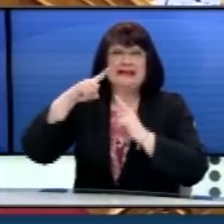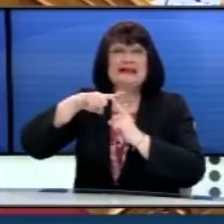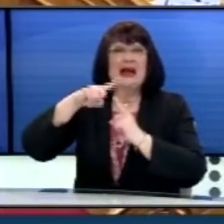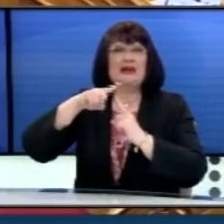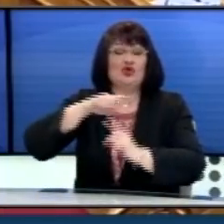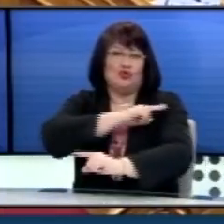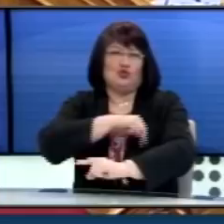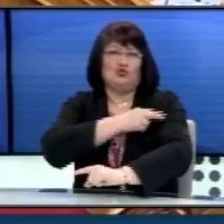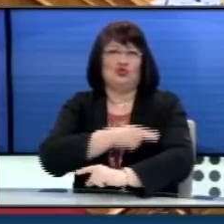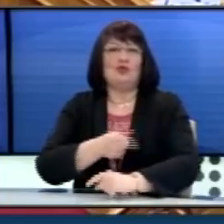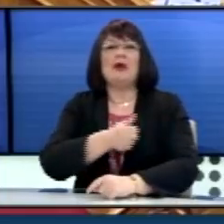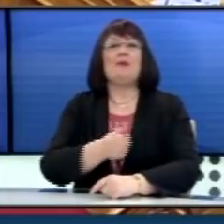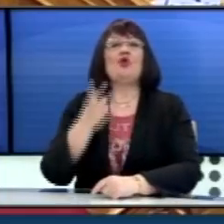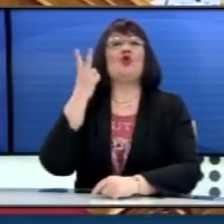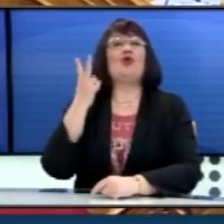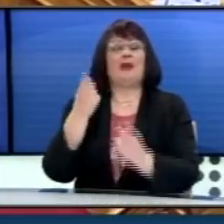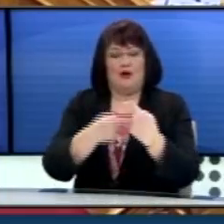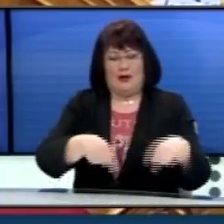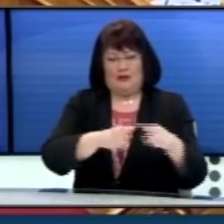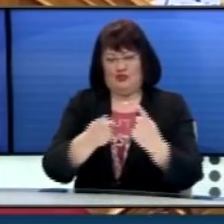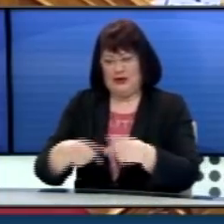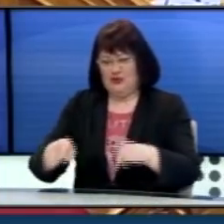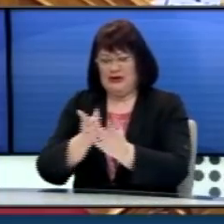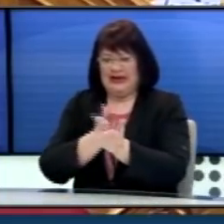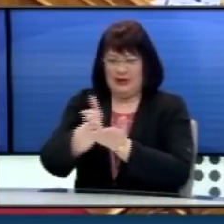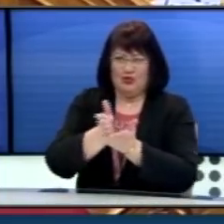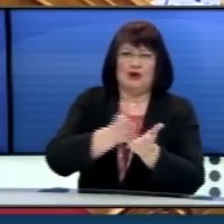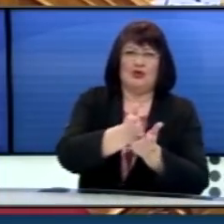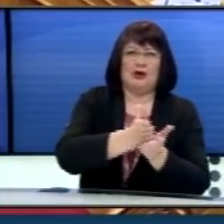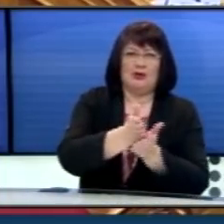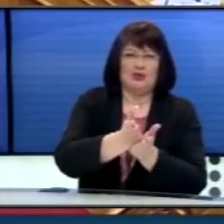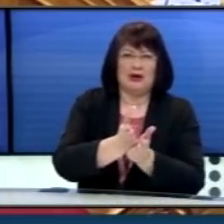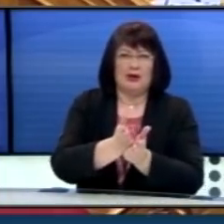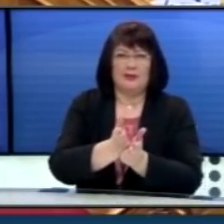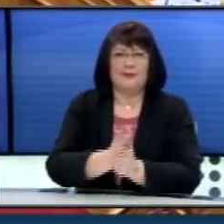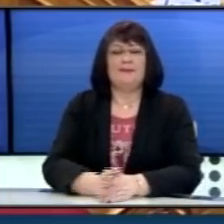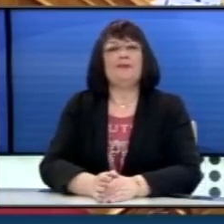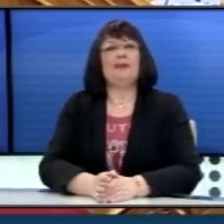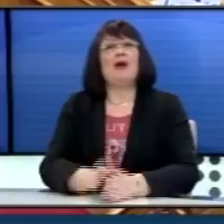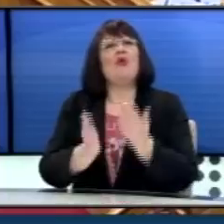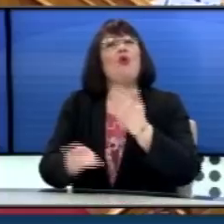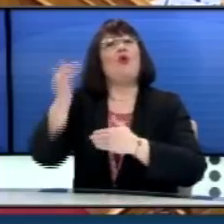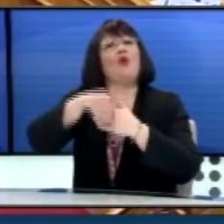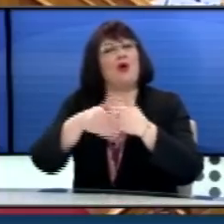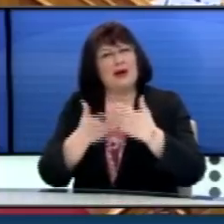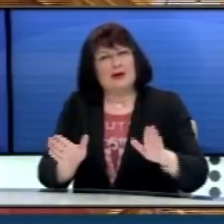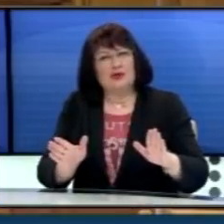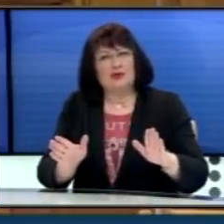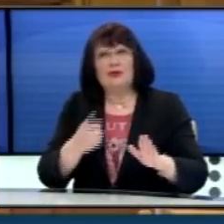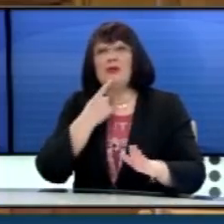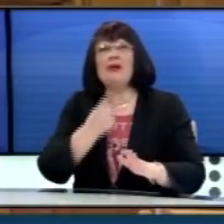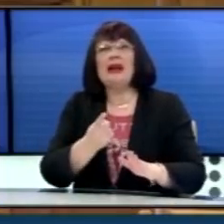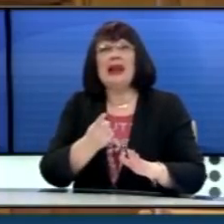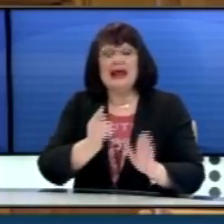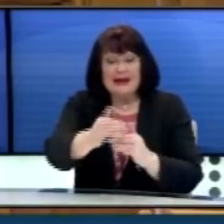Τζάνιο λειτουργεί με δύο μόνο αίθουσες χειρουργείο, ακόμα και στις μέρες γενικής εφημερίας, μιλάει για την κατάσταση